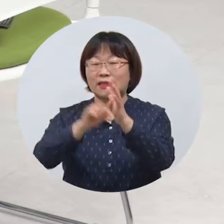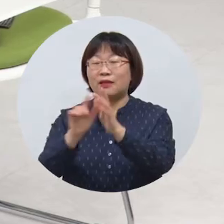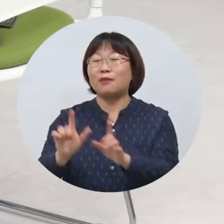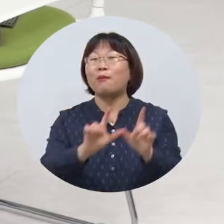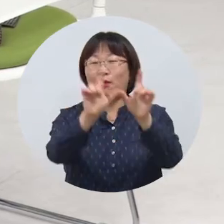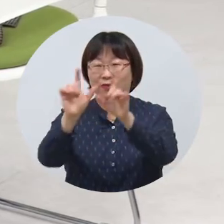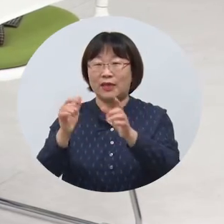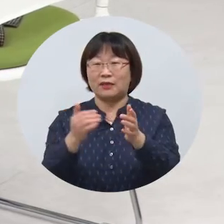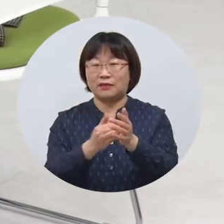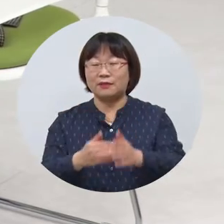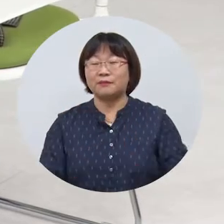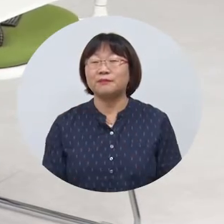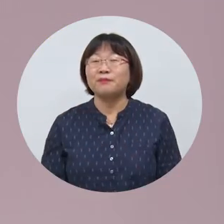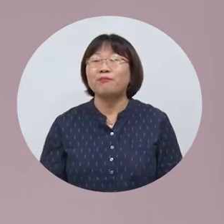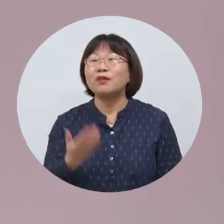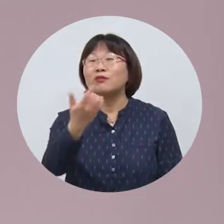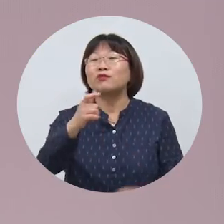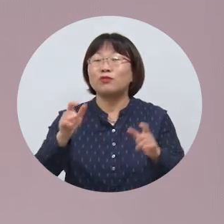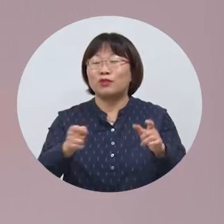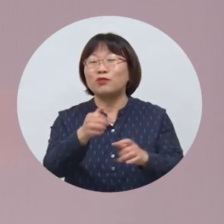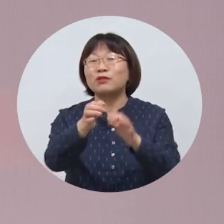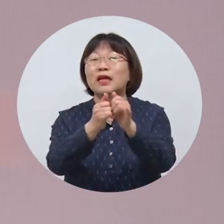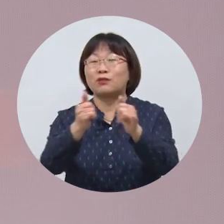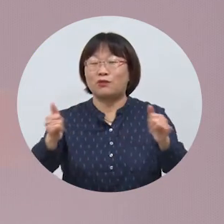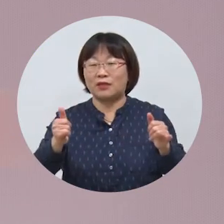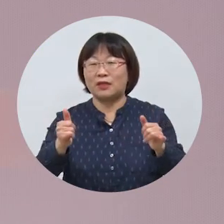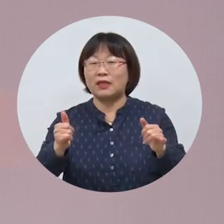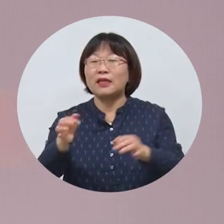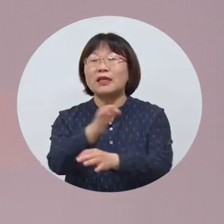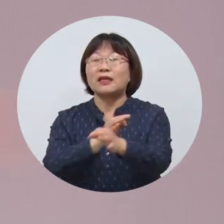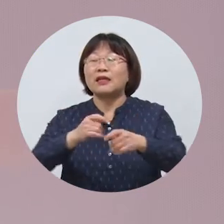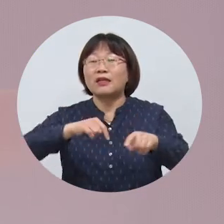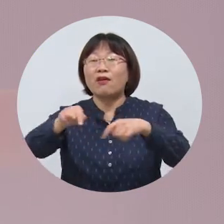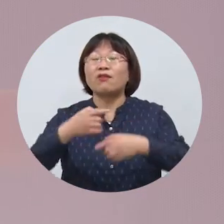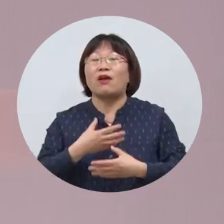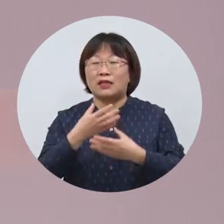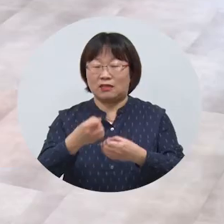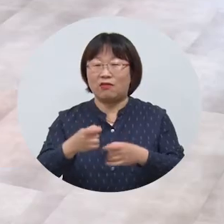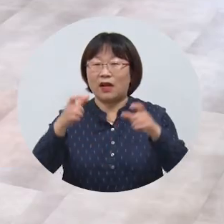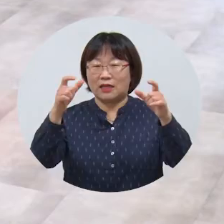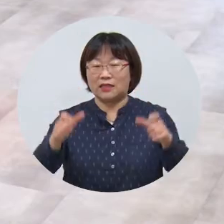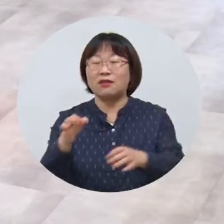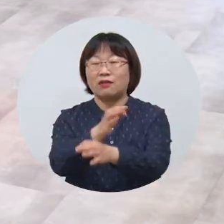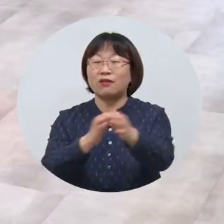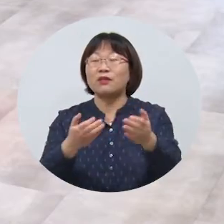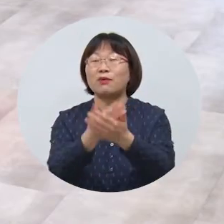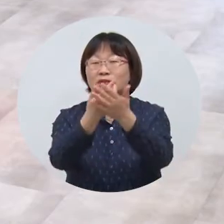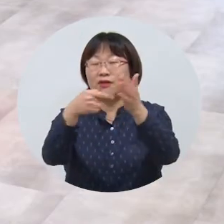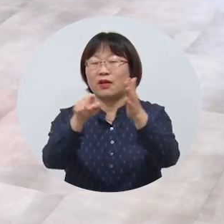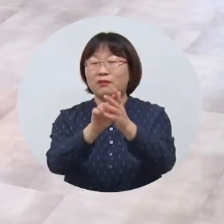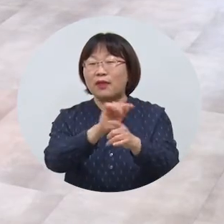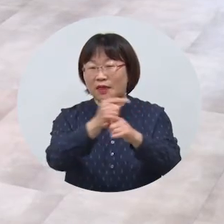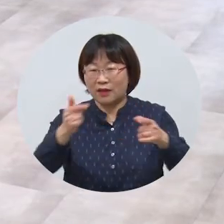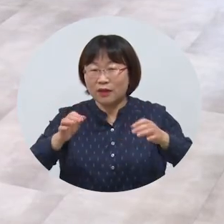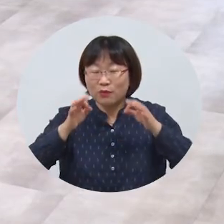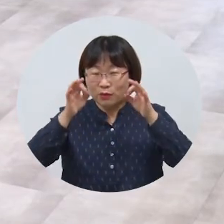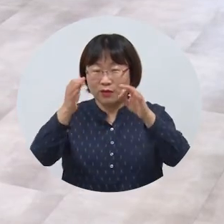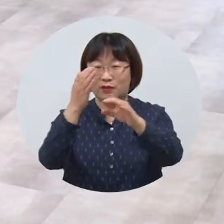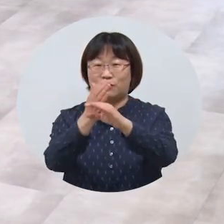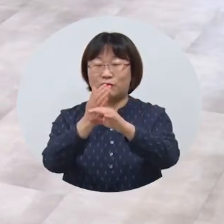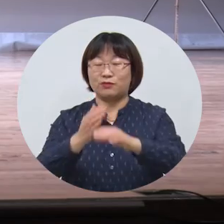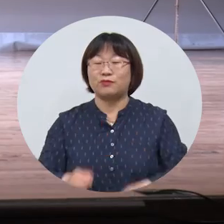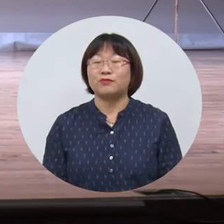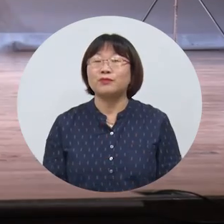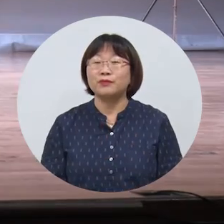시간도 이어졌습니다. 구로구는 소상공인의 경영 안정과 지역 경제 활성화를 위해 다각도의 노력을 기울이고